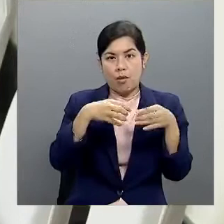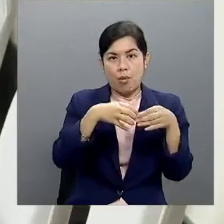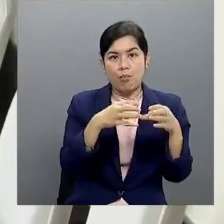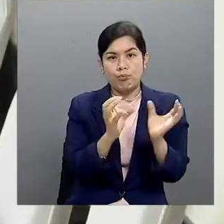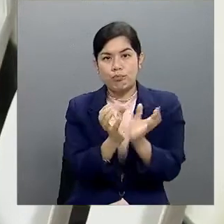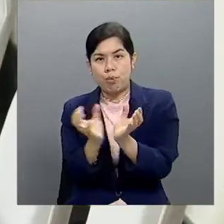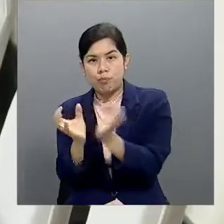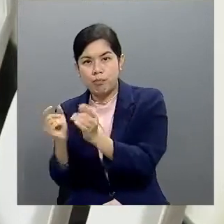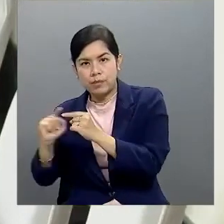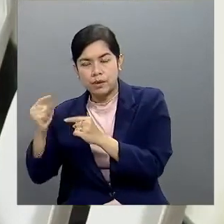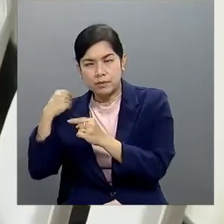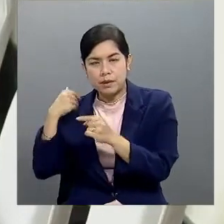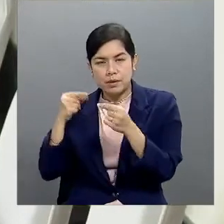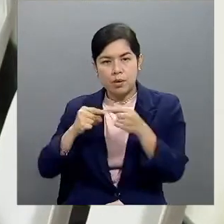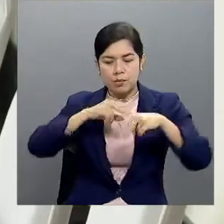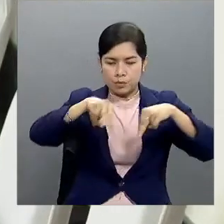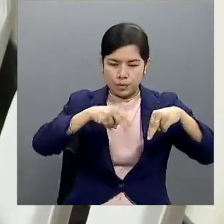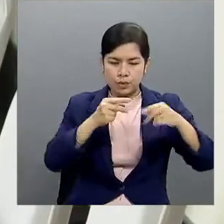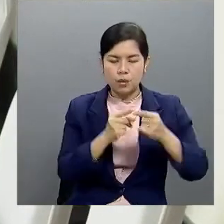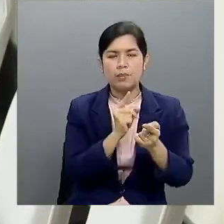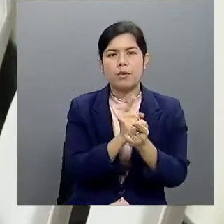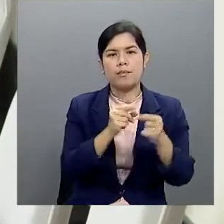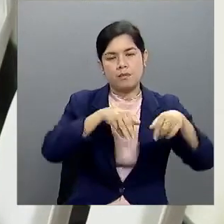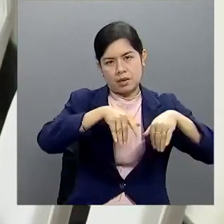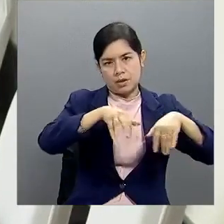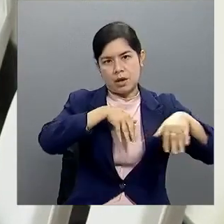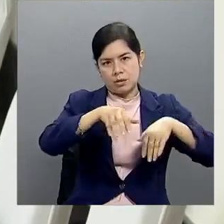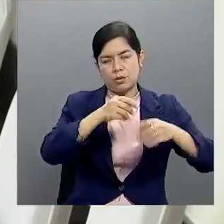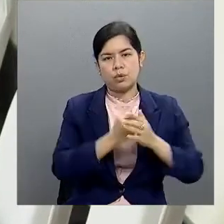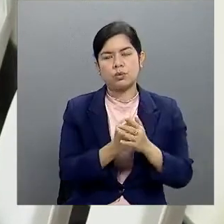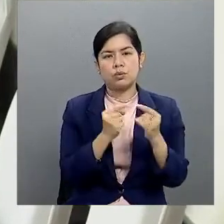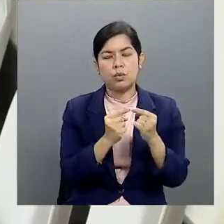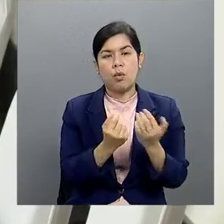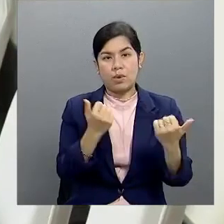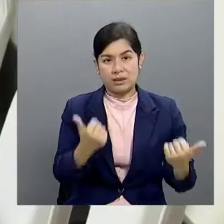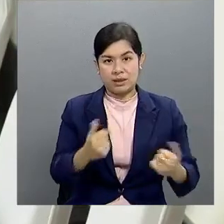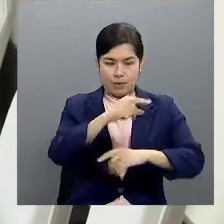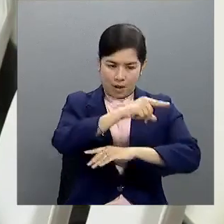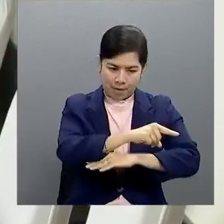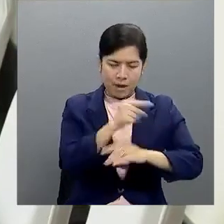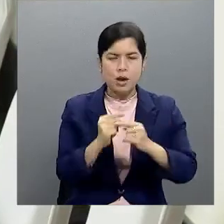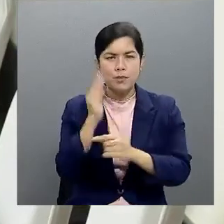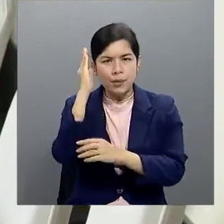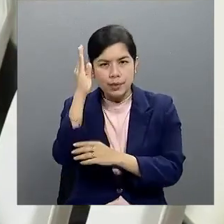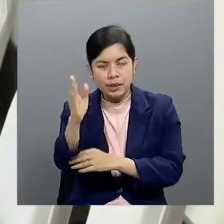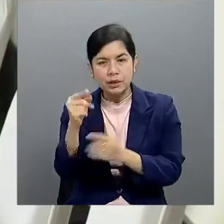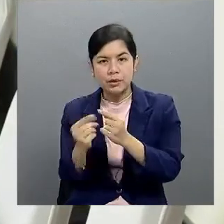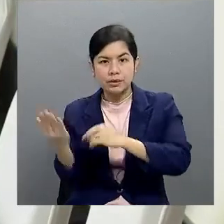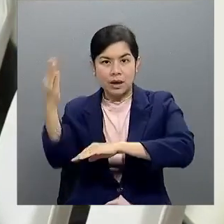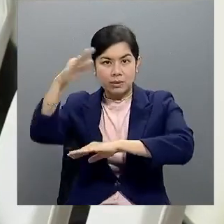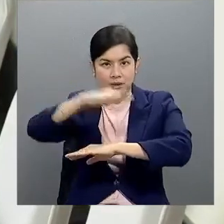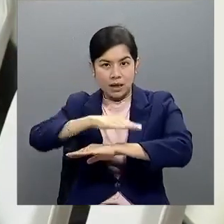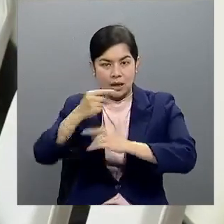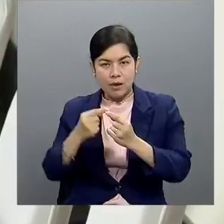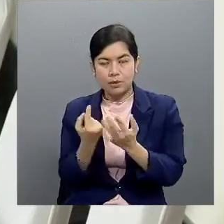ทั้งในวันนี้นะคะช่วงบ่ายแล้วก็พรุ่งนี้อีก 1วันนะคะก่อนจะสรุปผลนะคะนำเสนอผลสรุปทั้งหมดนะคะต่อรัฐบาลและสภา